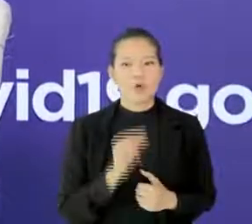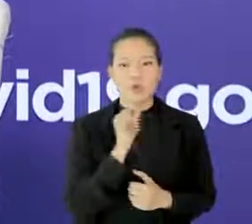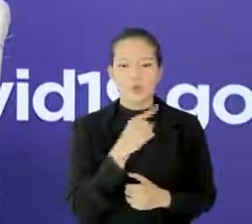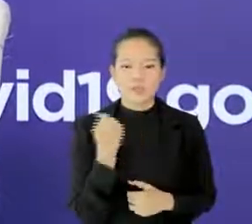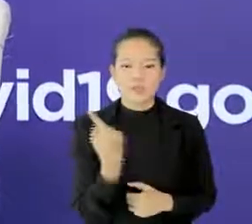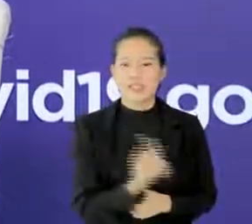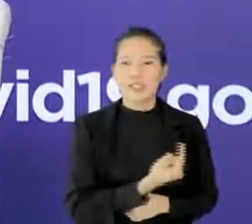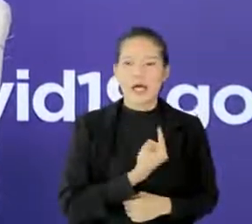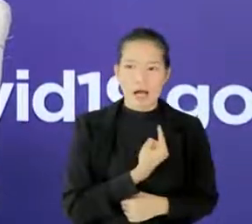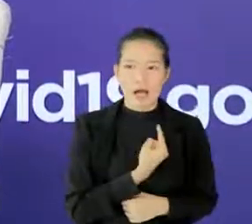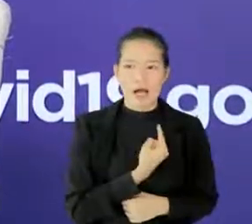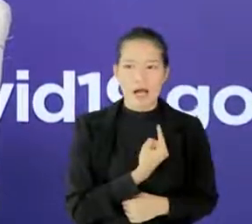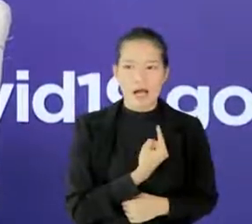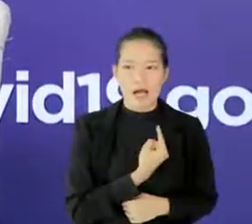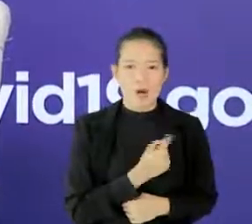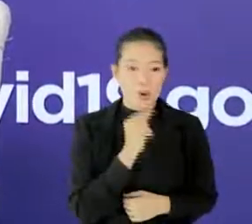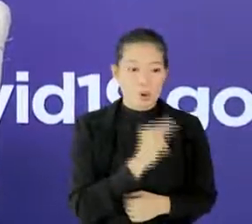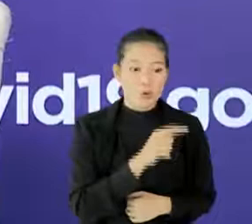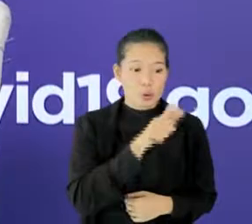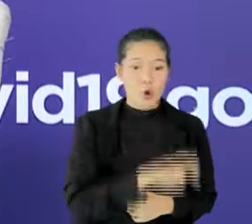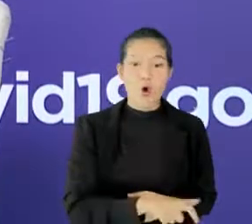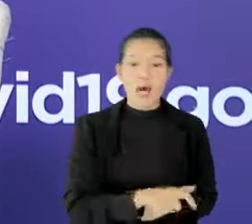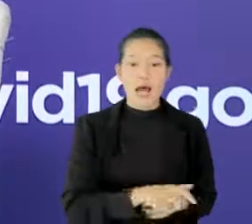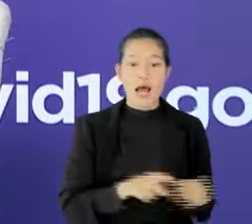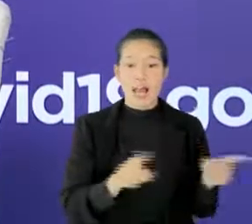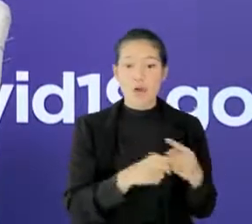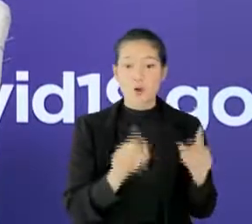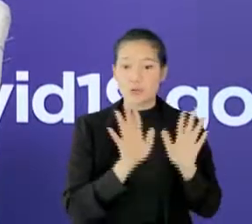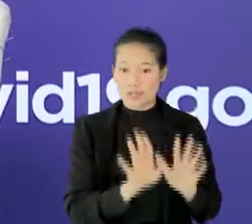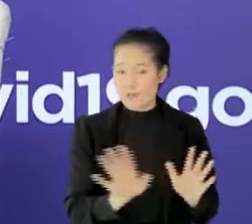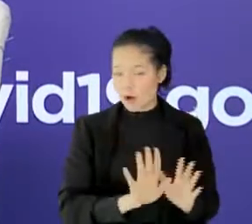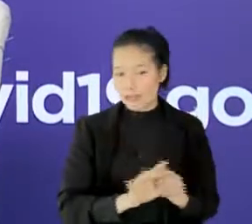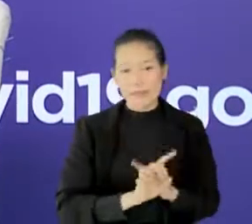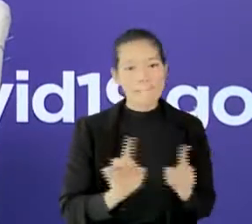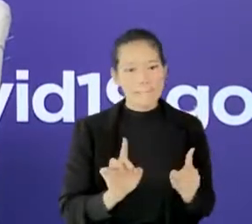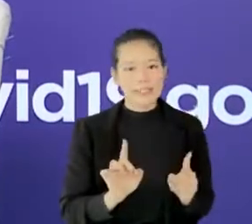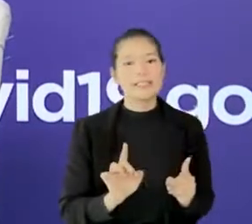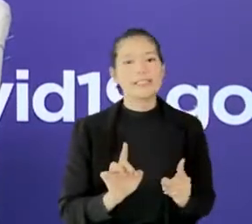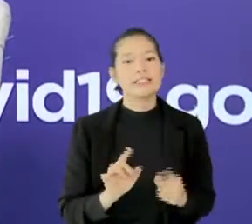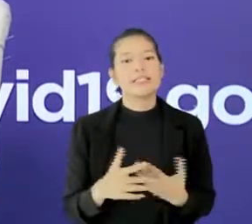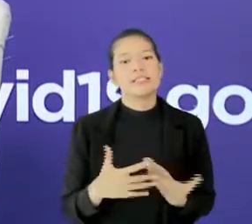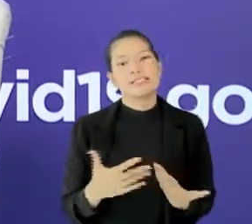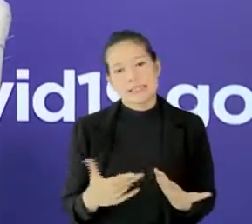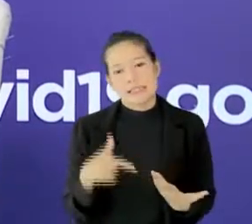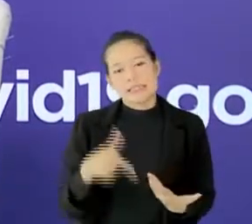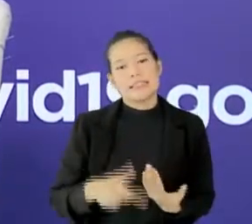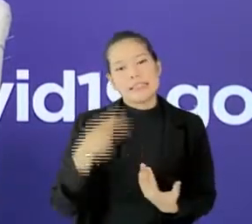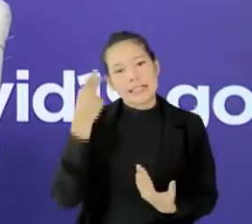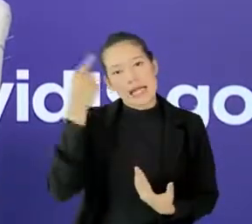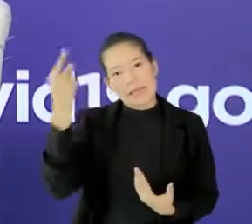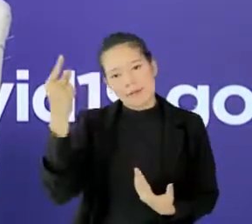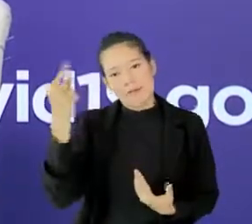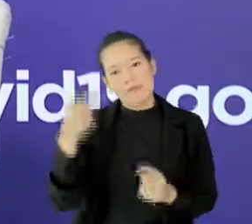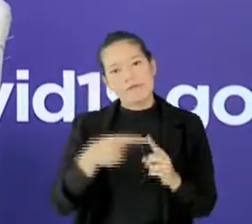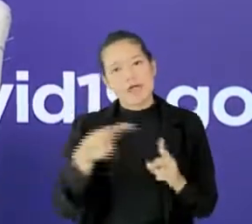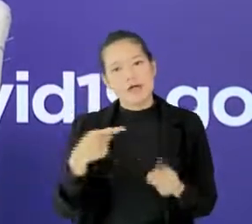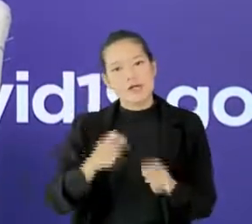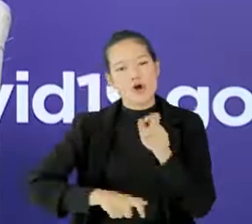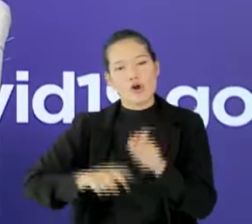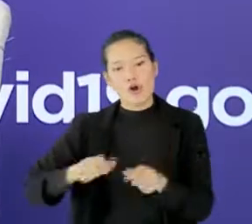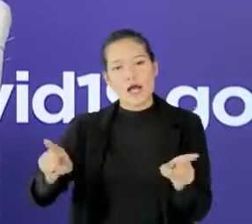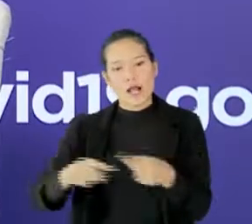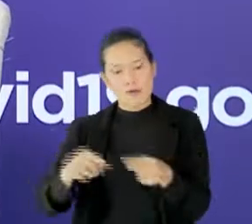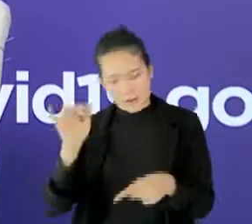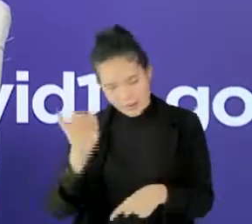kita semua, untuk, bukan hanya untuk musisi-musisi aja, tapi ini suatu kreativitas dari para